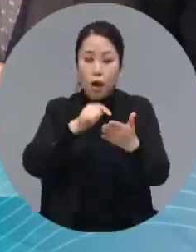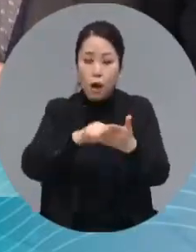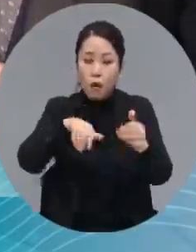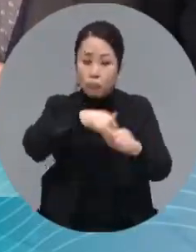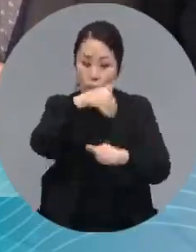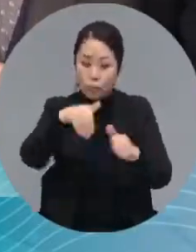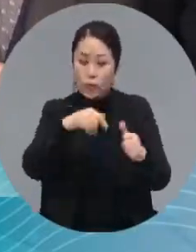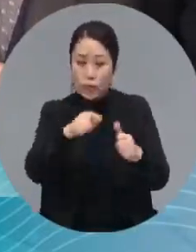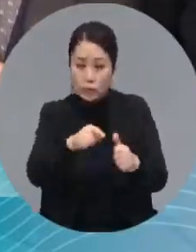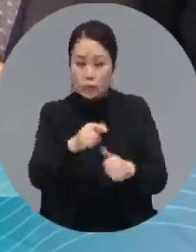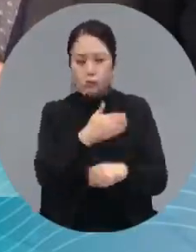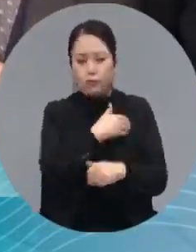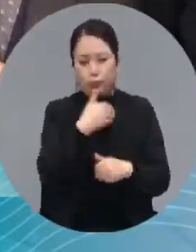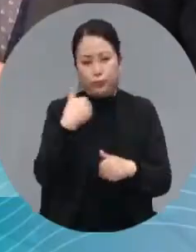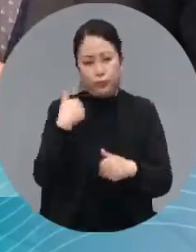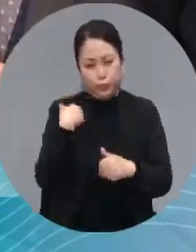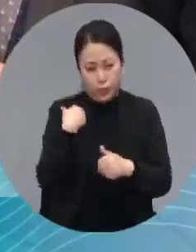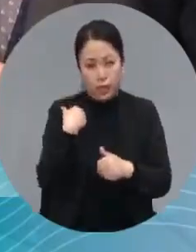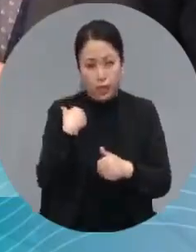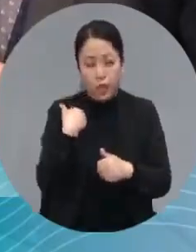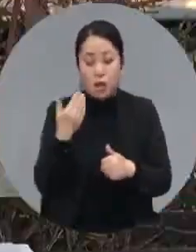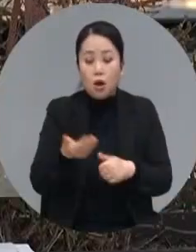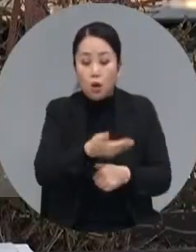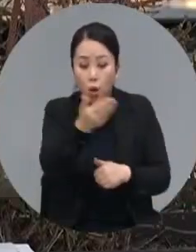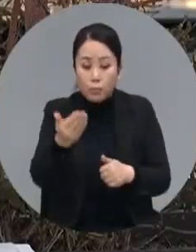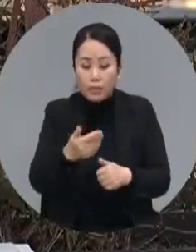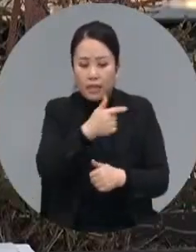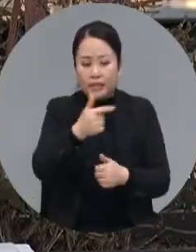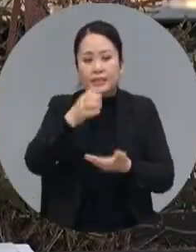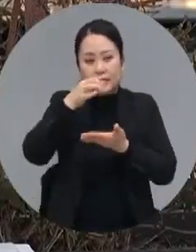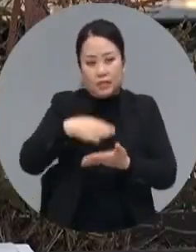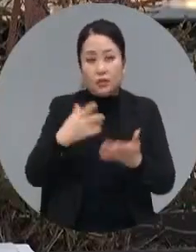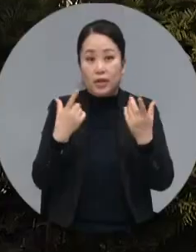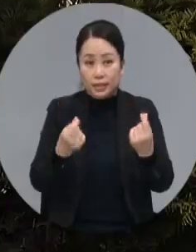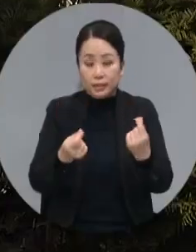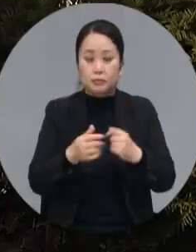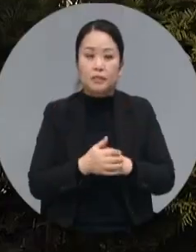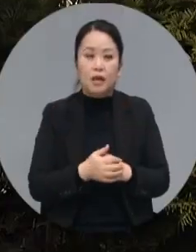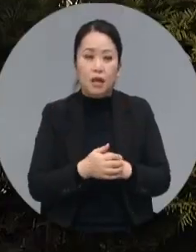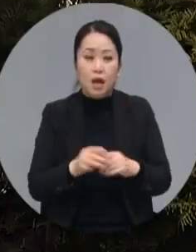저희는 부산의 큰 자산을 얻었다고 생각합니다. 감사합니다. 네, 여기